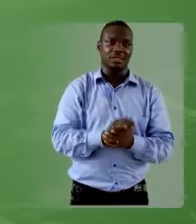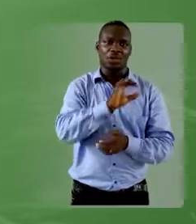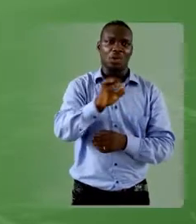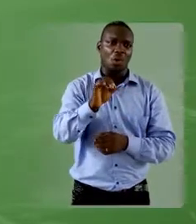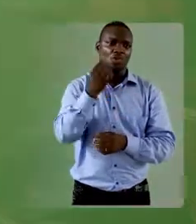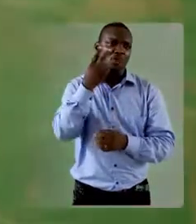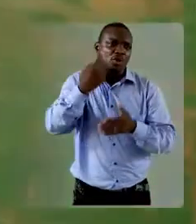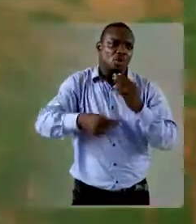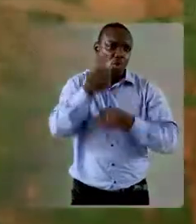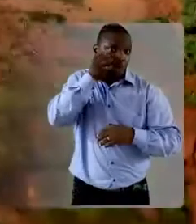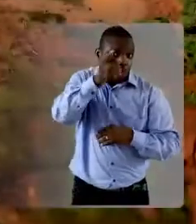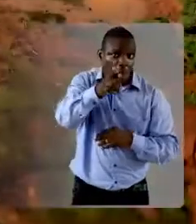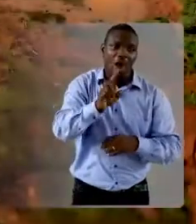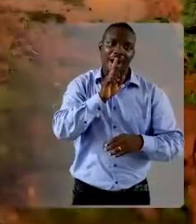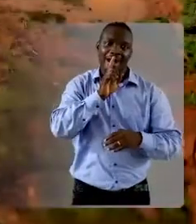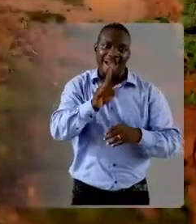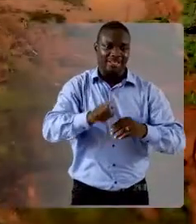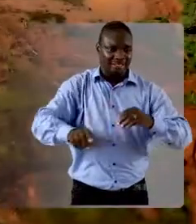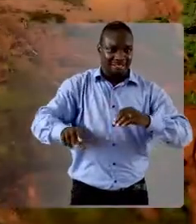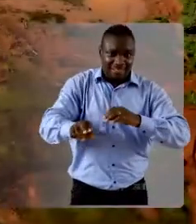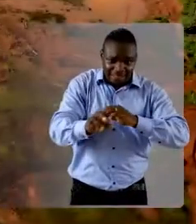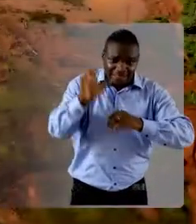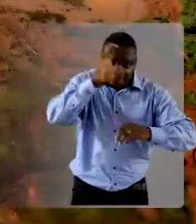est recherché dans un cours d'eau.